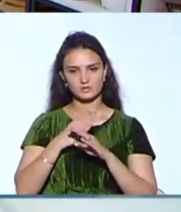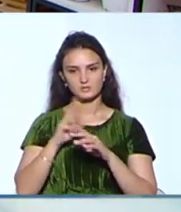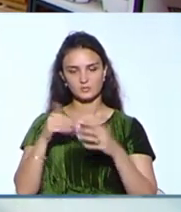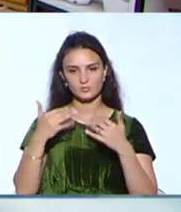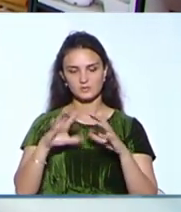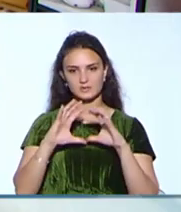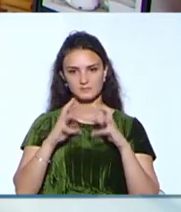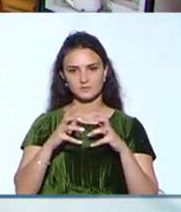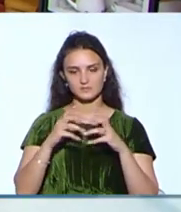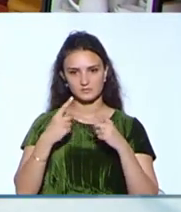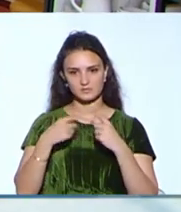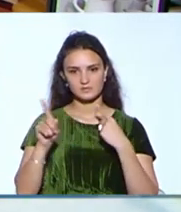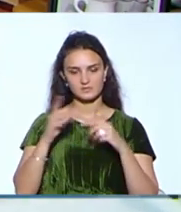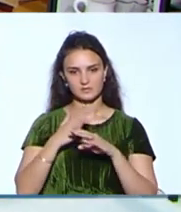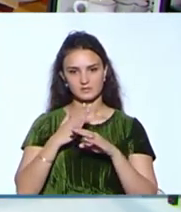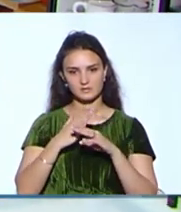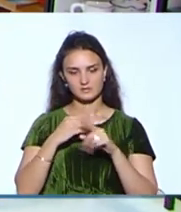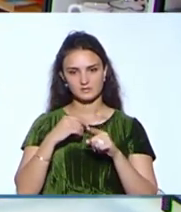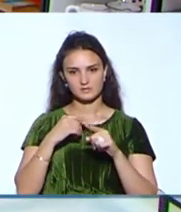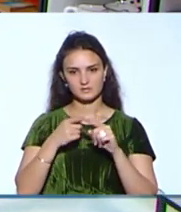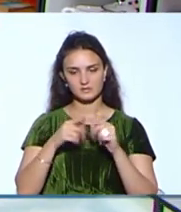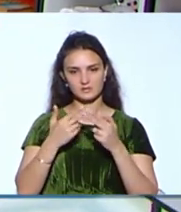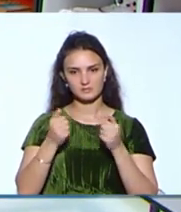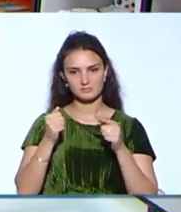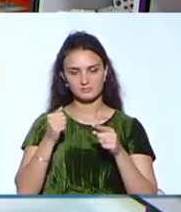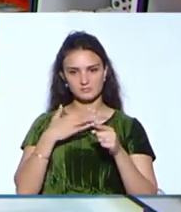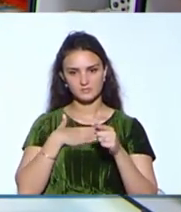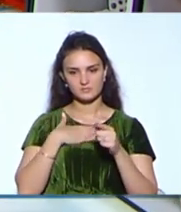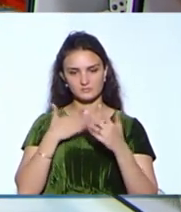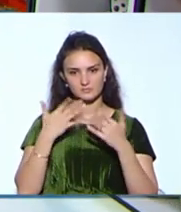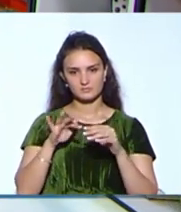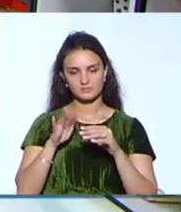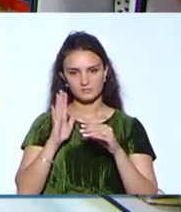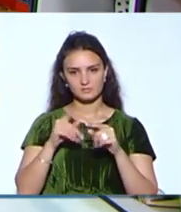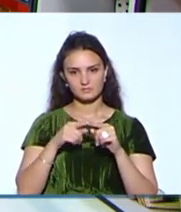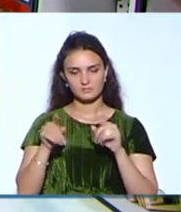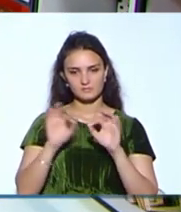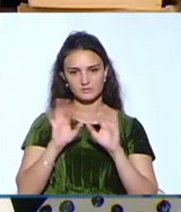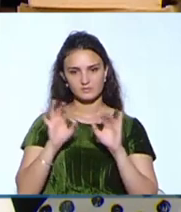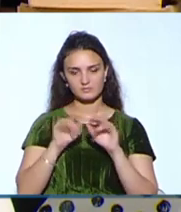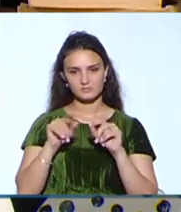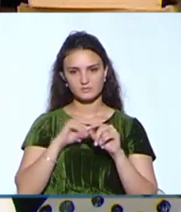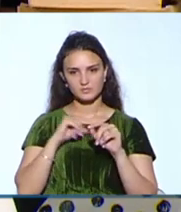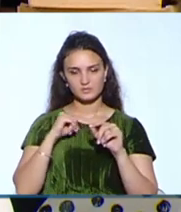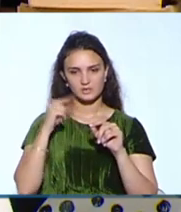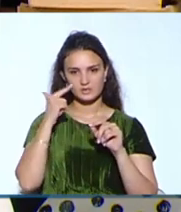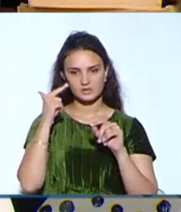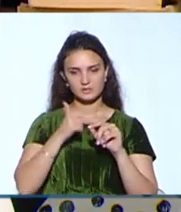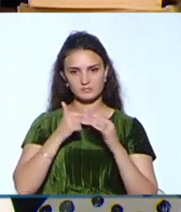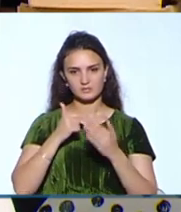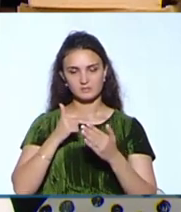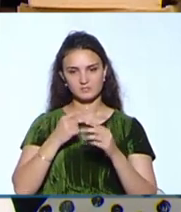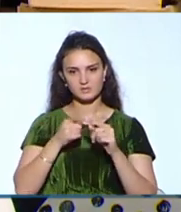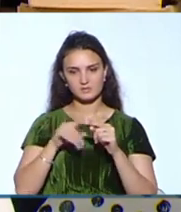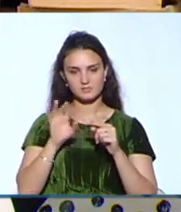უკვე სამყარო სრულიად სხვა ხდება. და რა თქმა უნდა, ჩვენ უკვე მოგვიწევს, რომ ვილაპარაკოთ თვითონ განათლების